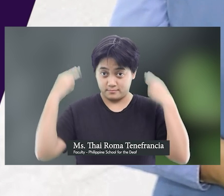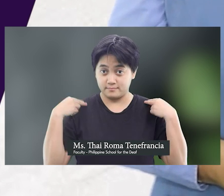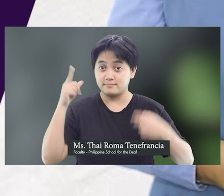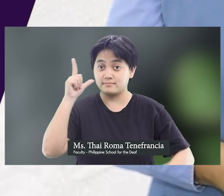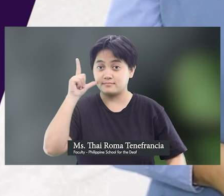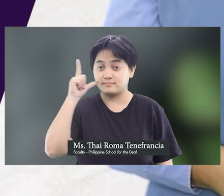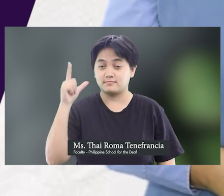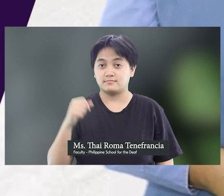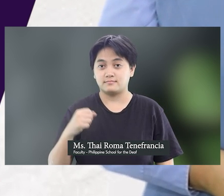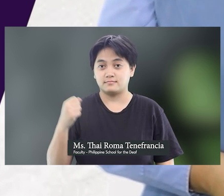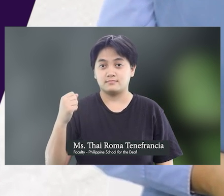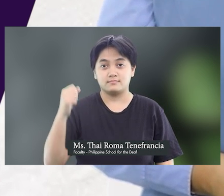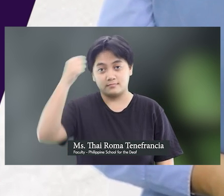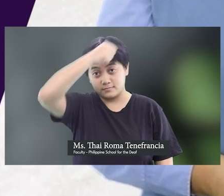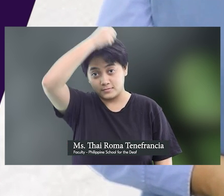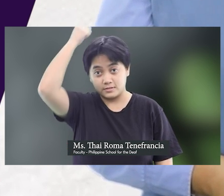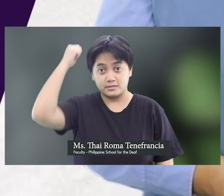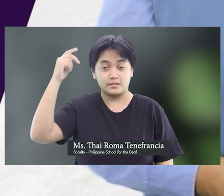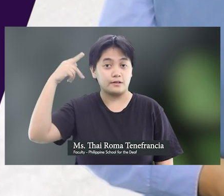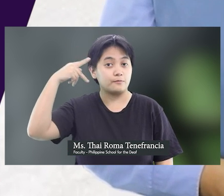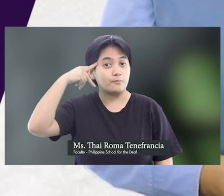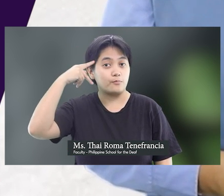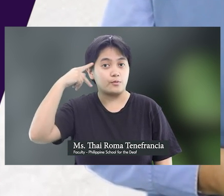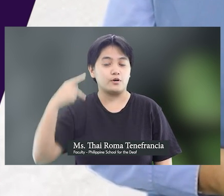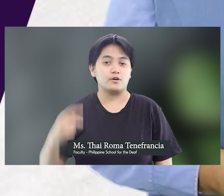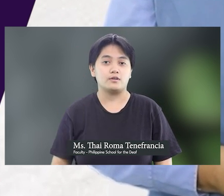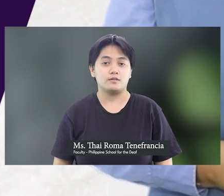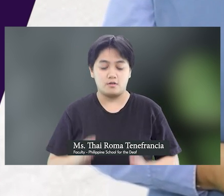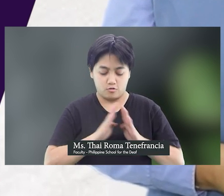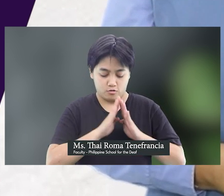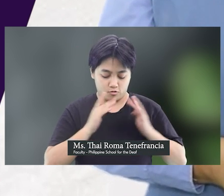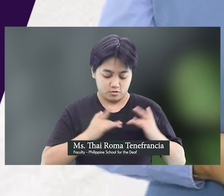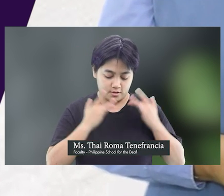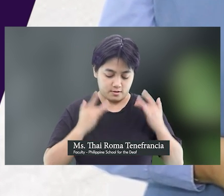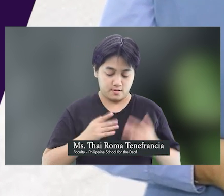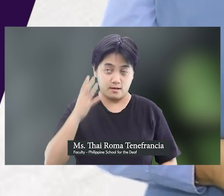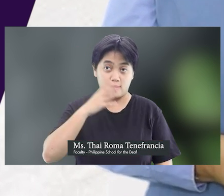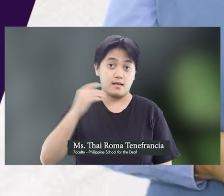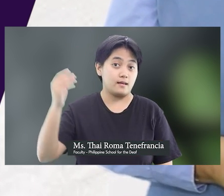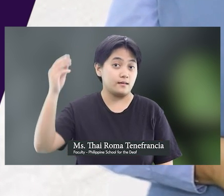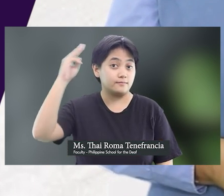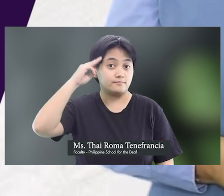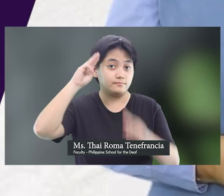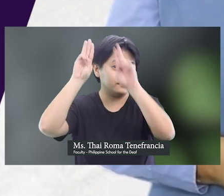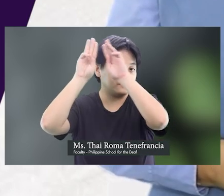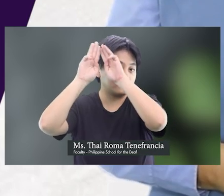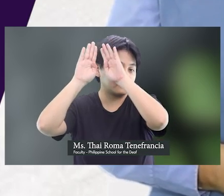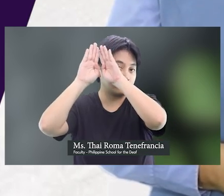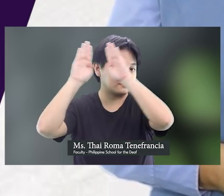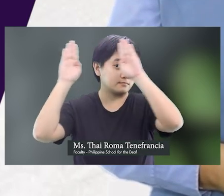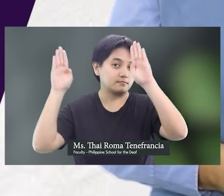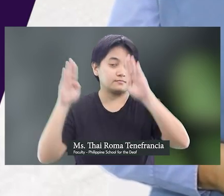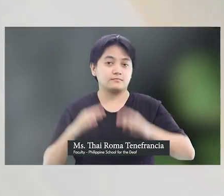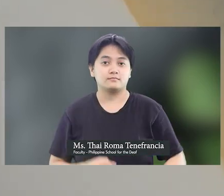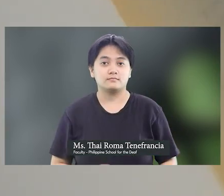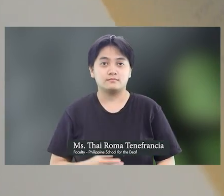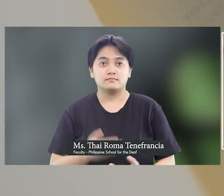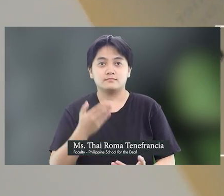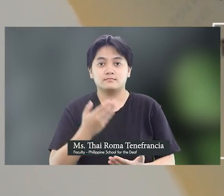ng Daughters of St. Paul na nag-aanyayang buksan na natin ang puso at isip sa mensaheng hatid ng mabuting